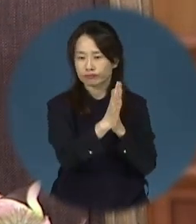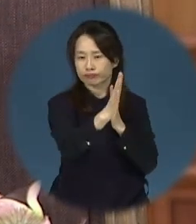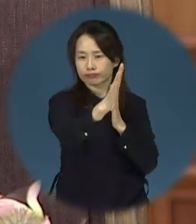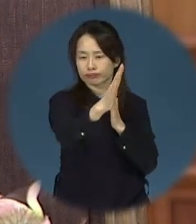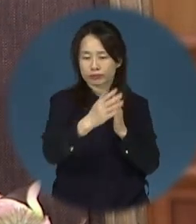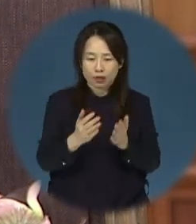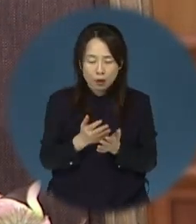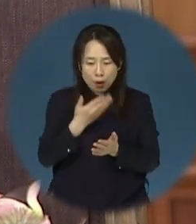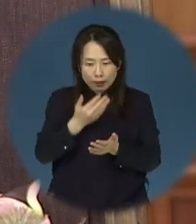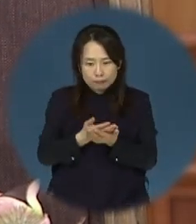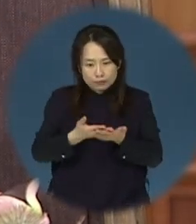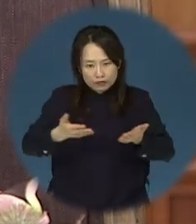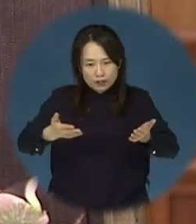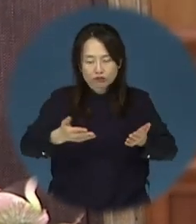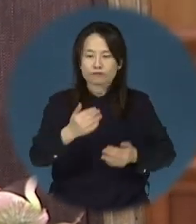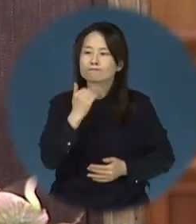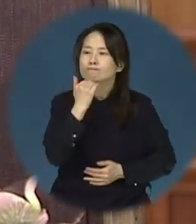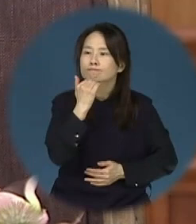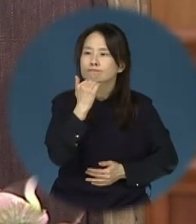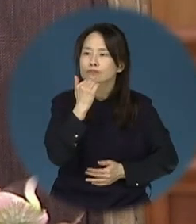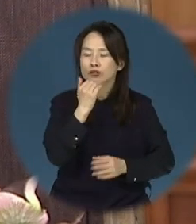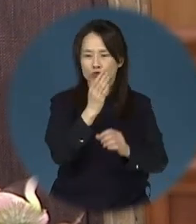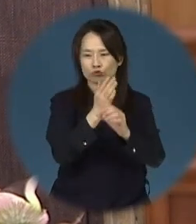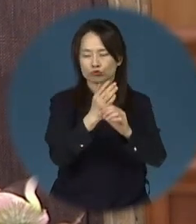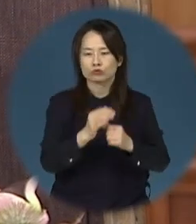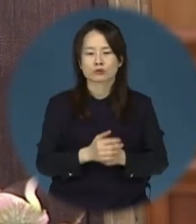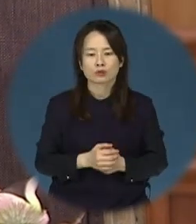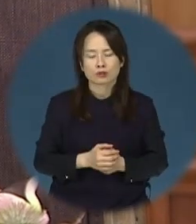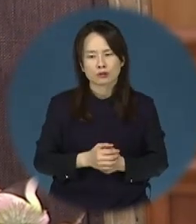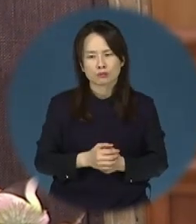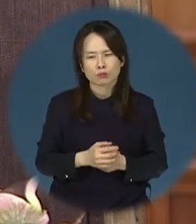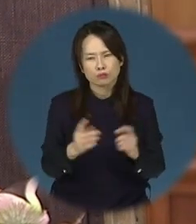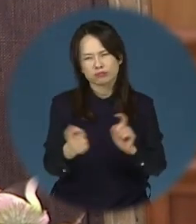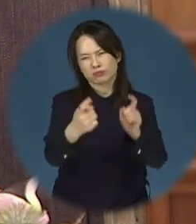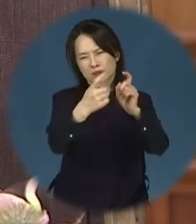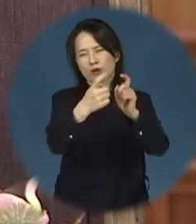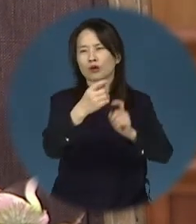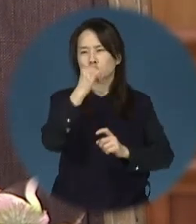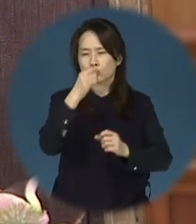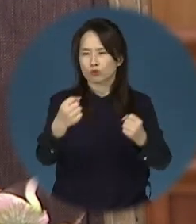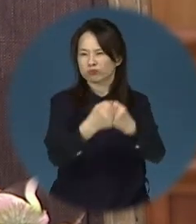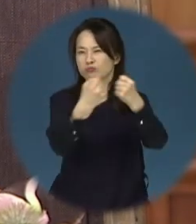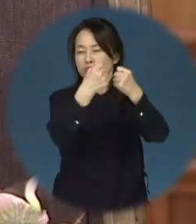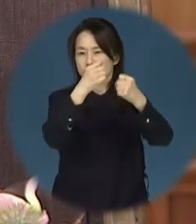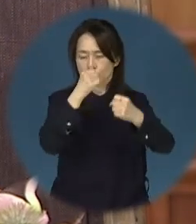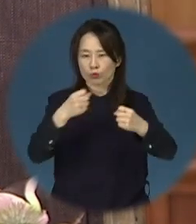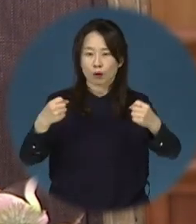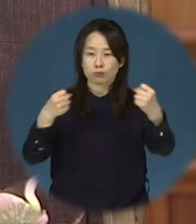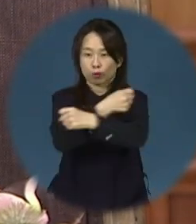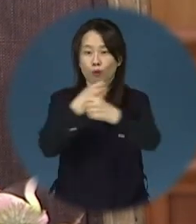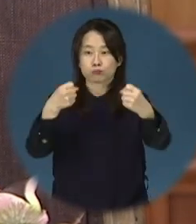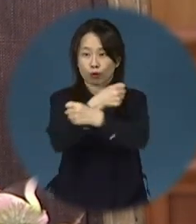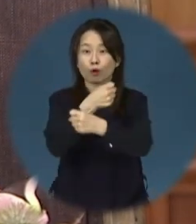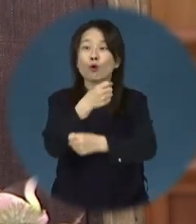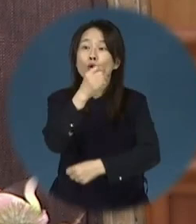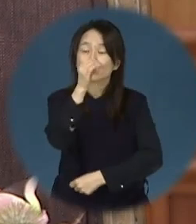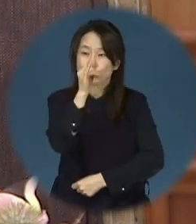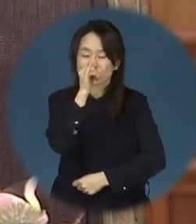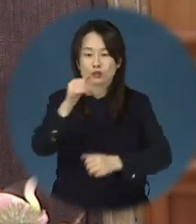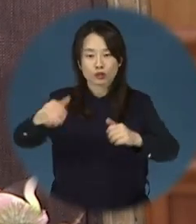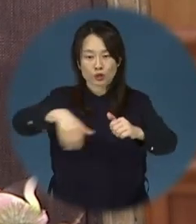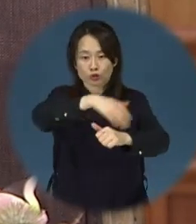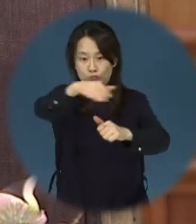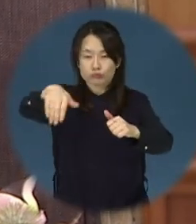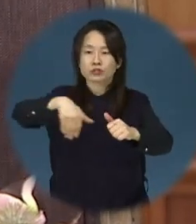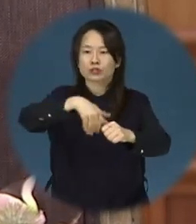있고, 뭐 잘못하면 한 대 얻어맞을 수도 있고 싸울 수도 있고 뭐 서로 욕할 수도 있는 그런 분위기의